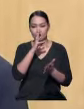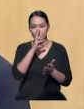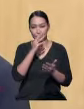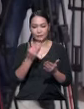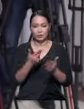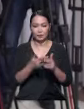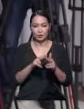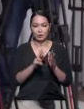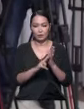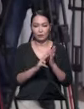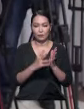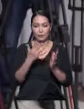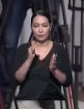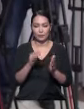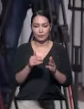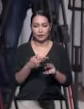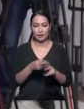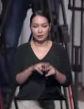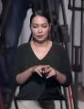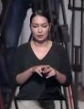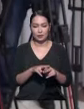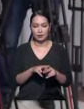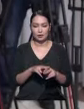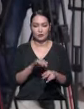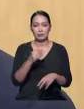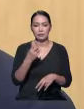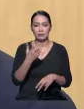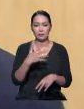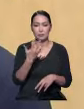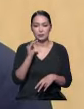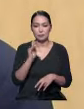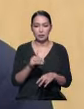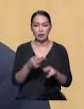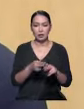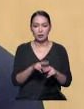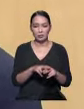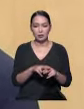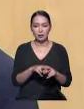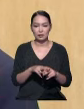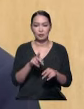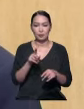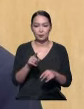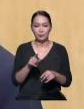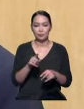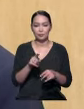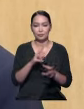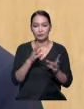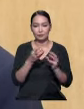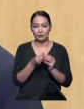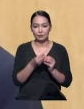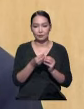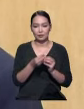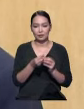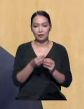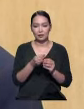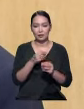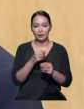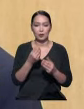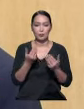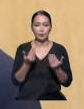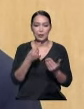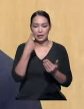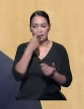тенге. 3 месяца – это у нас 255 тысяч тенге. В соответствии с предпринимательским кодексом, для постановки